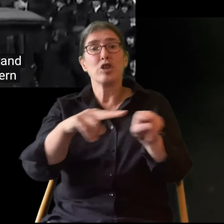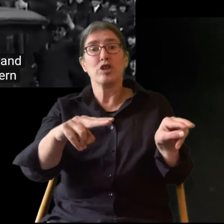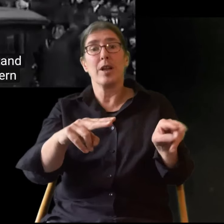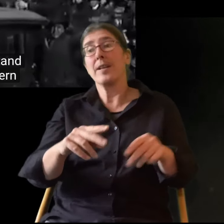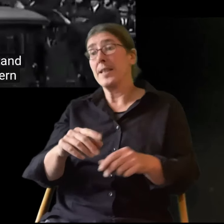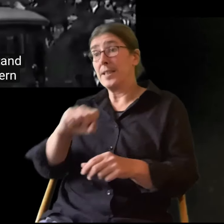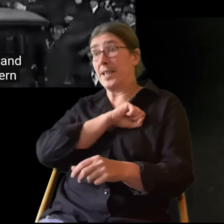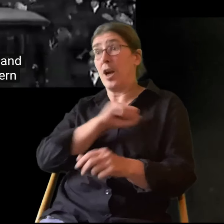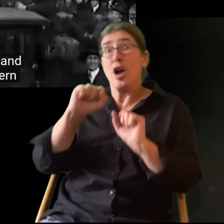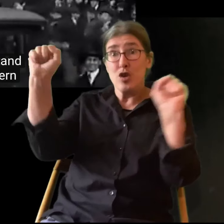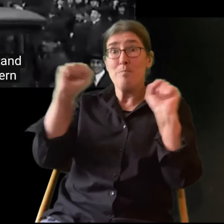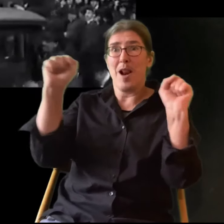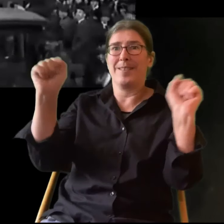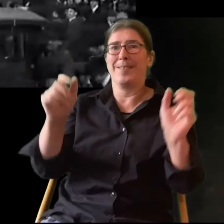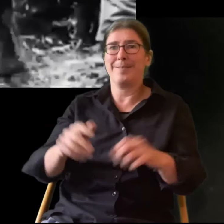Siegern.